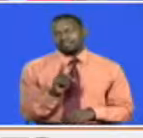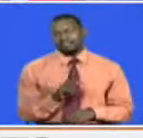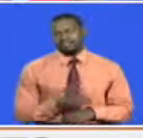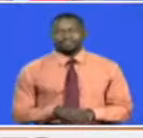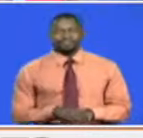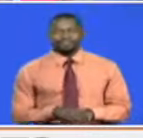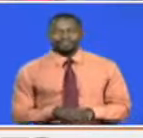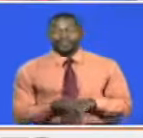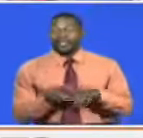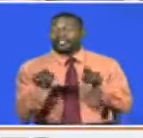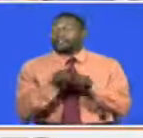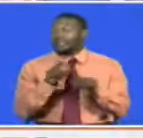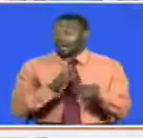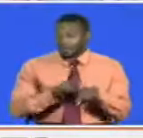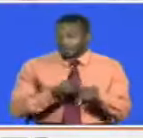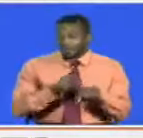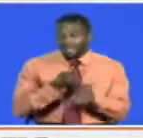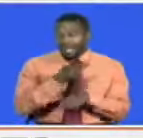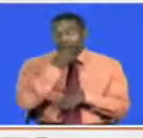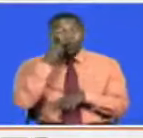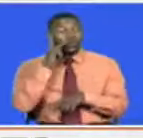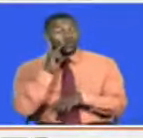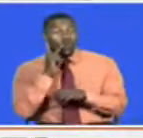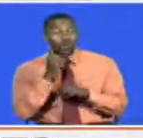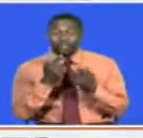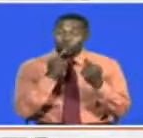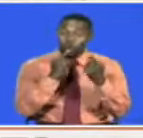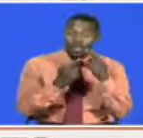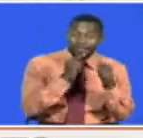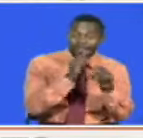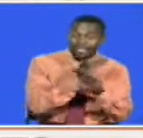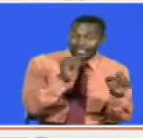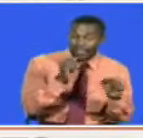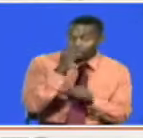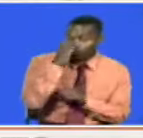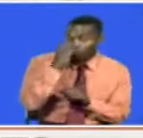Elsewhere, Wiper leader Kalonzo Musyoka has told off President Ruto over his leadership.